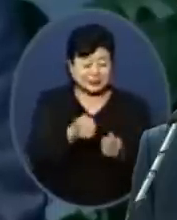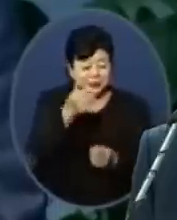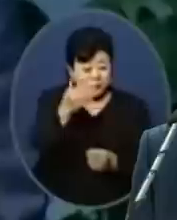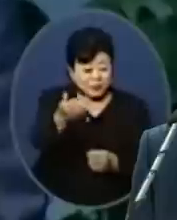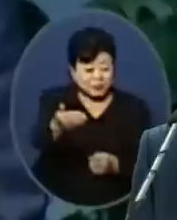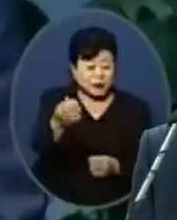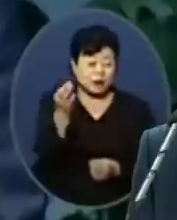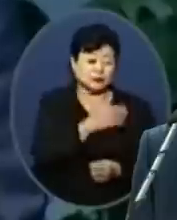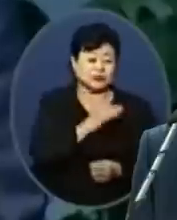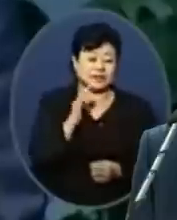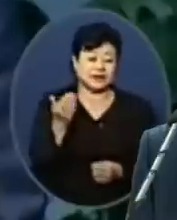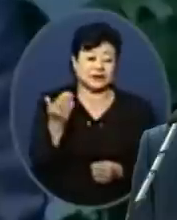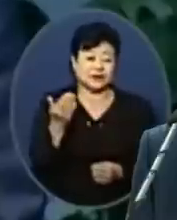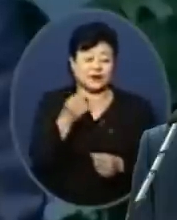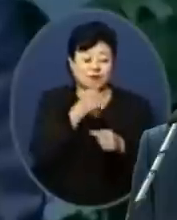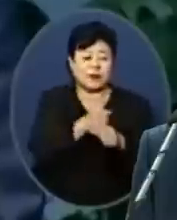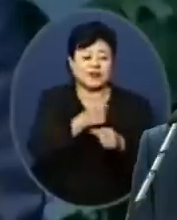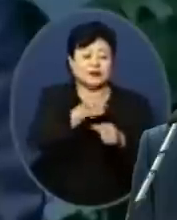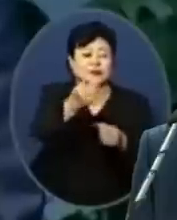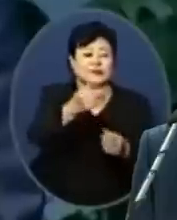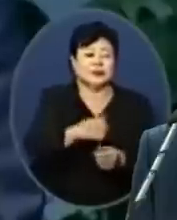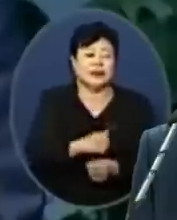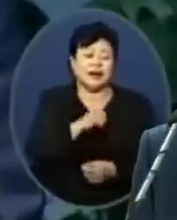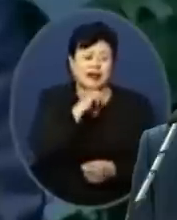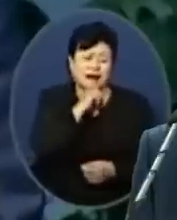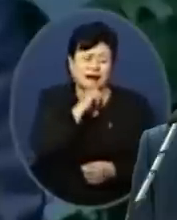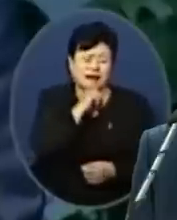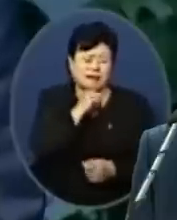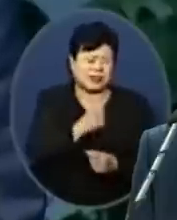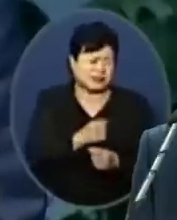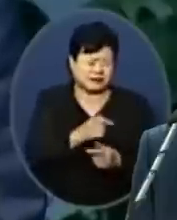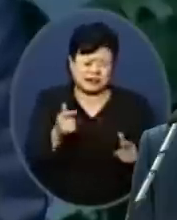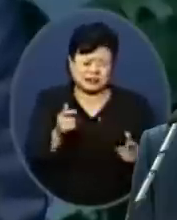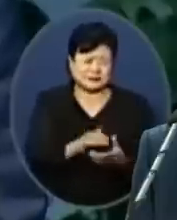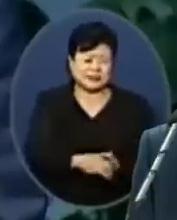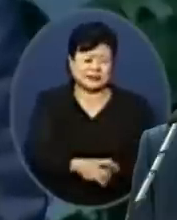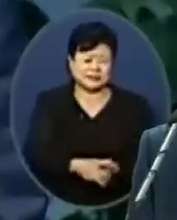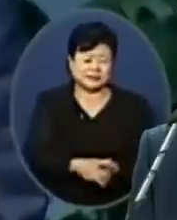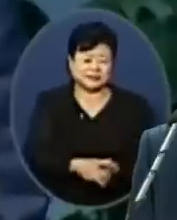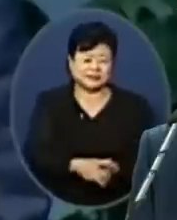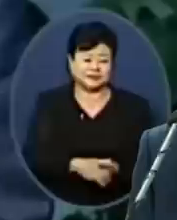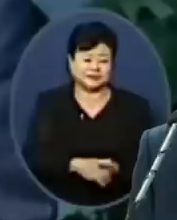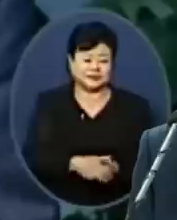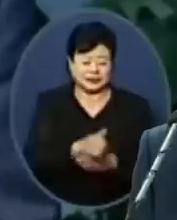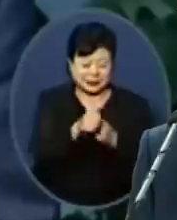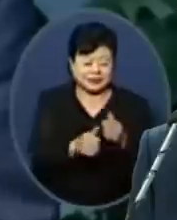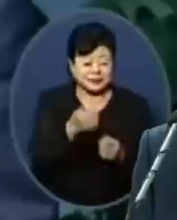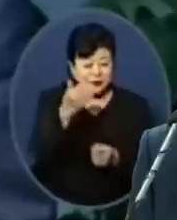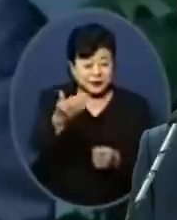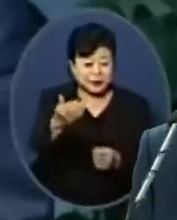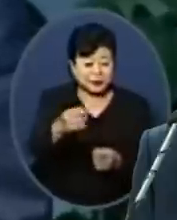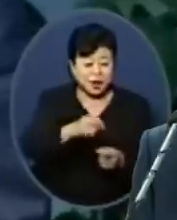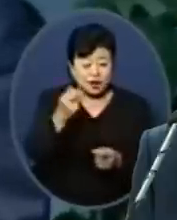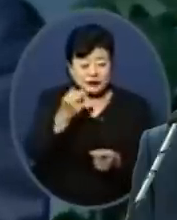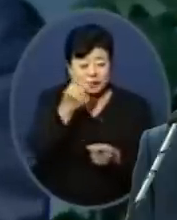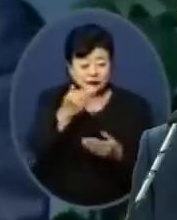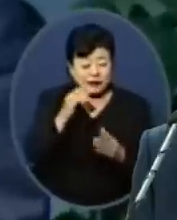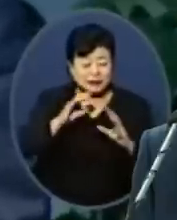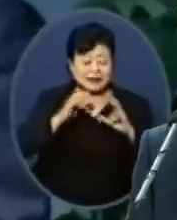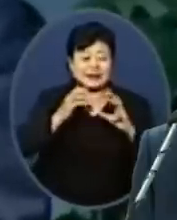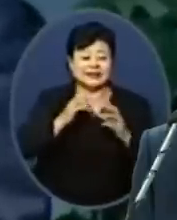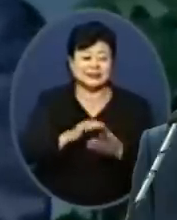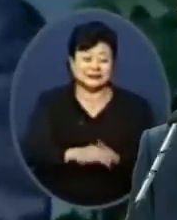여러분 부자가 되도록 만들었지 가난뱅이가 되도록 만들지 않았습니다. 하나님은 여러분 영생을 얻어